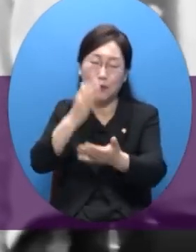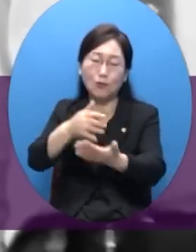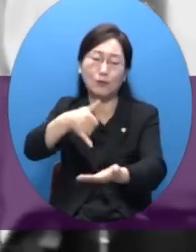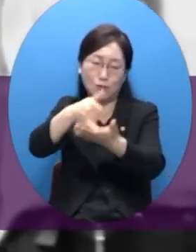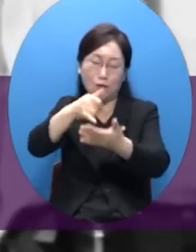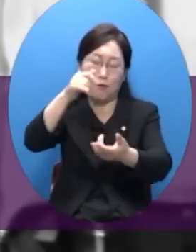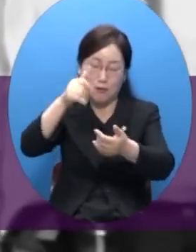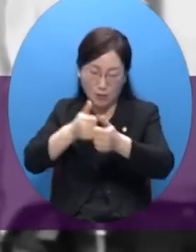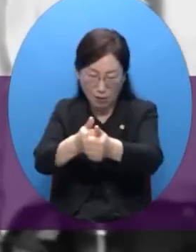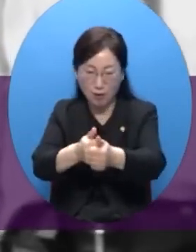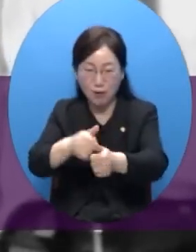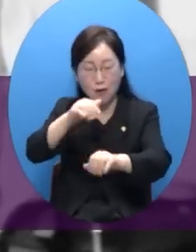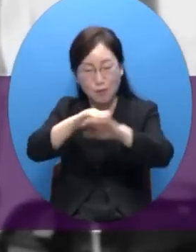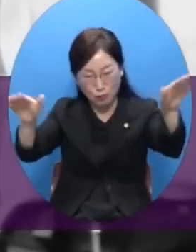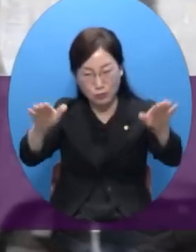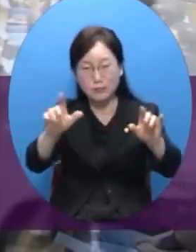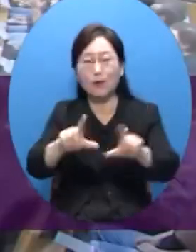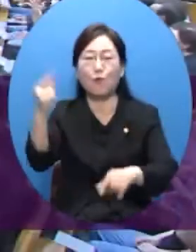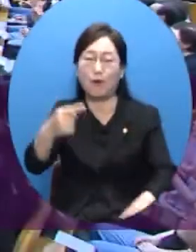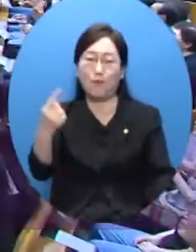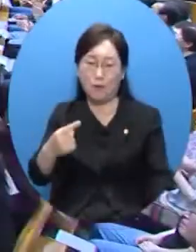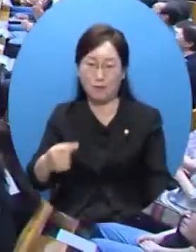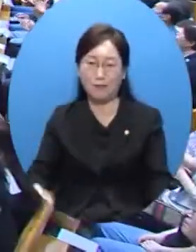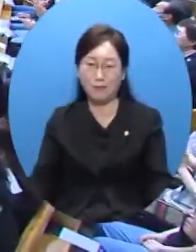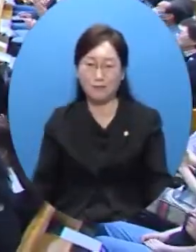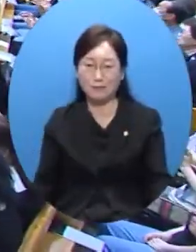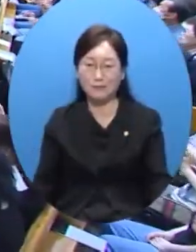꿈입니다. 할렐루야.